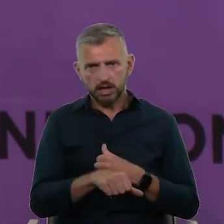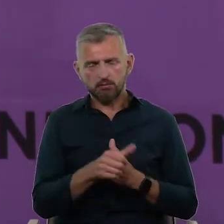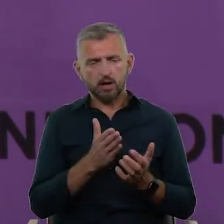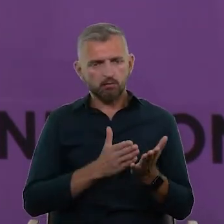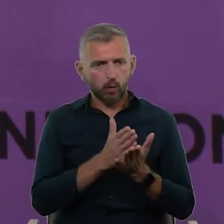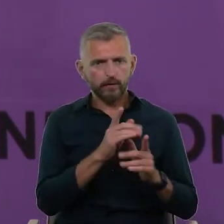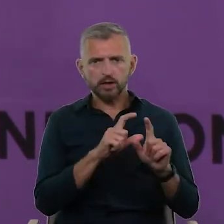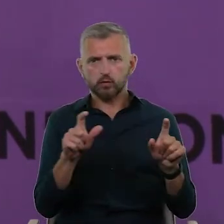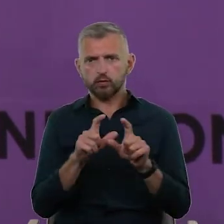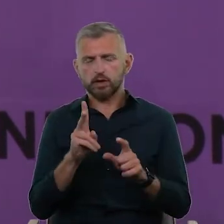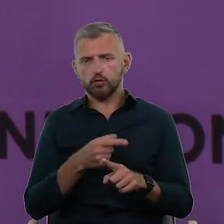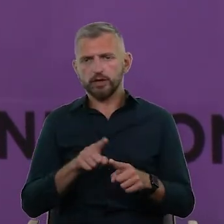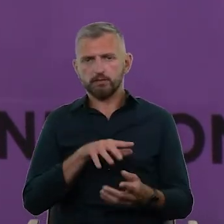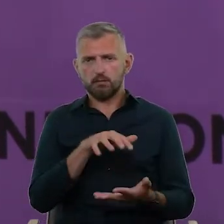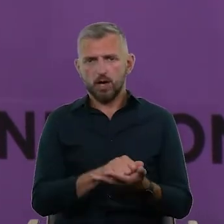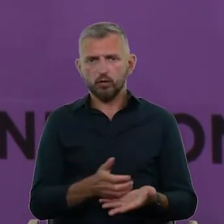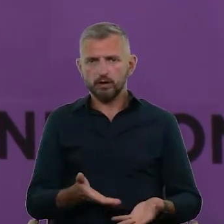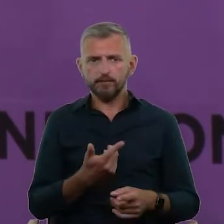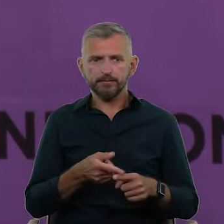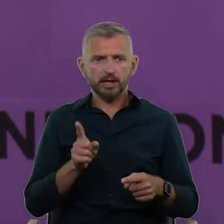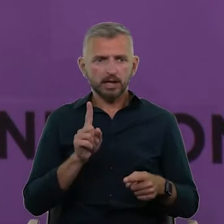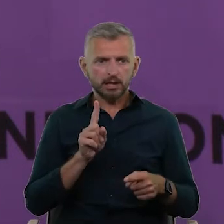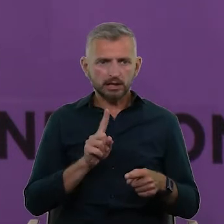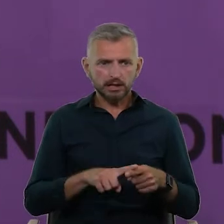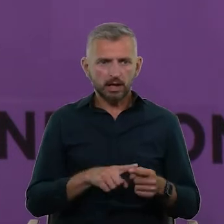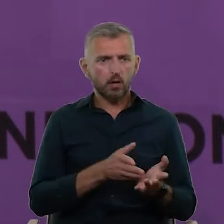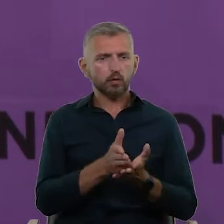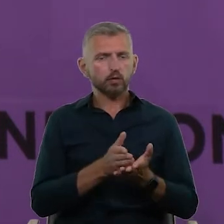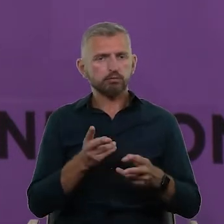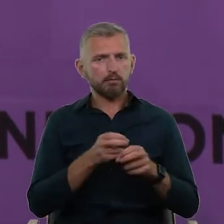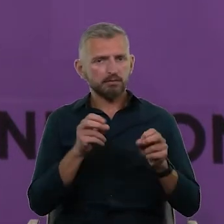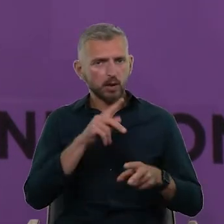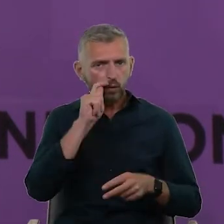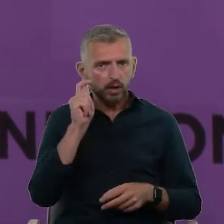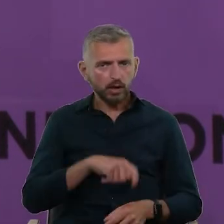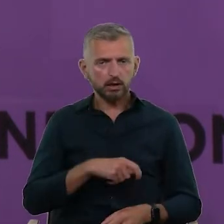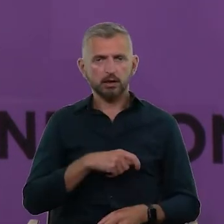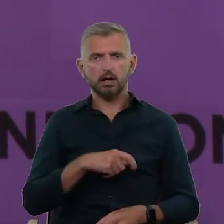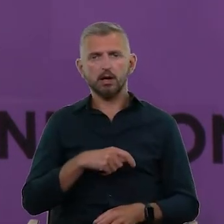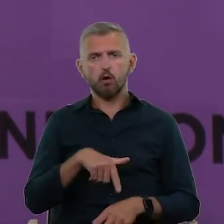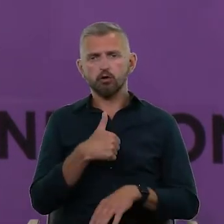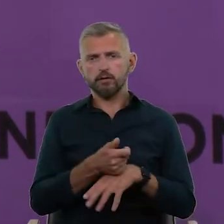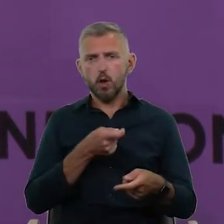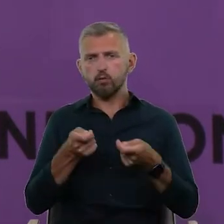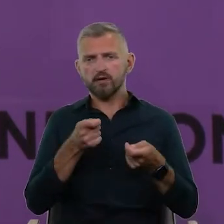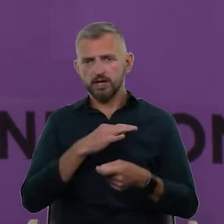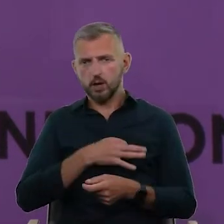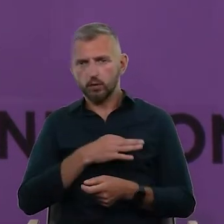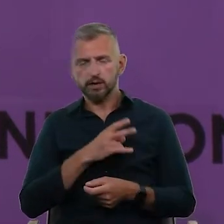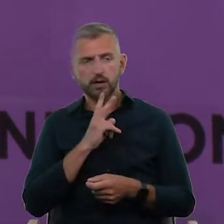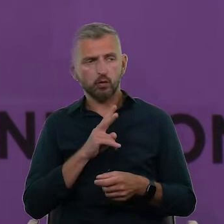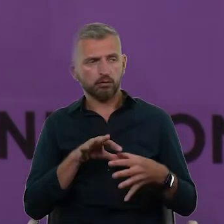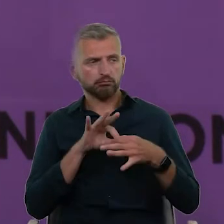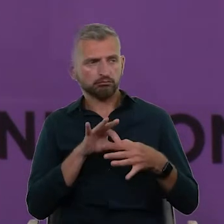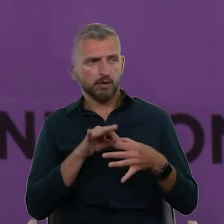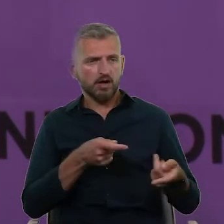профільні структури, які цим займаються. Тобто це Служба безпеки України, ГУР, які співпрацюють з владою, які мають списки, які